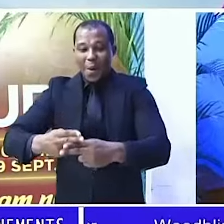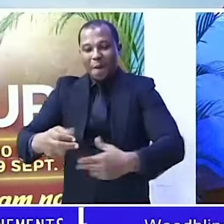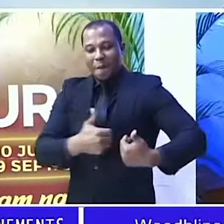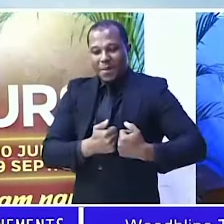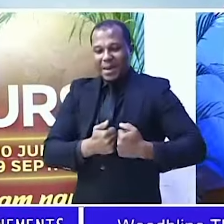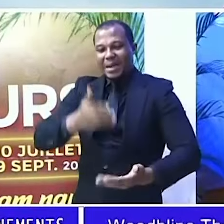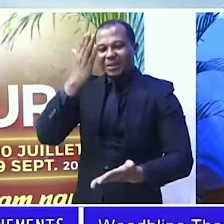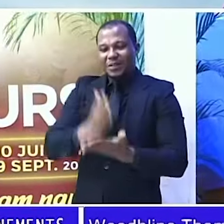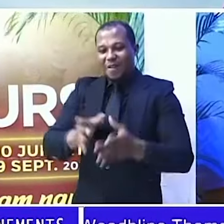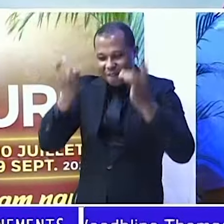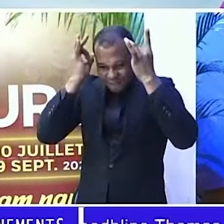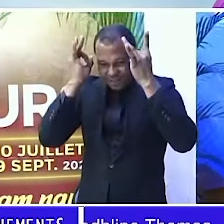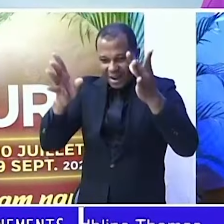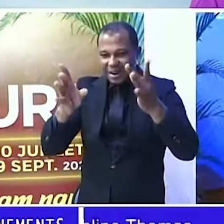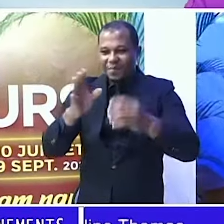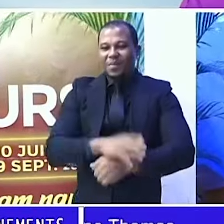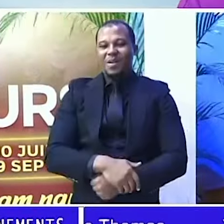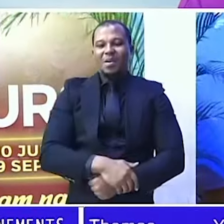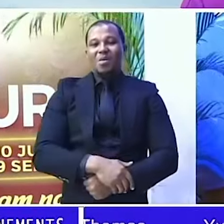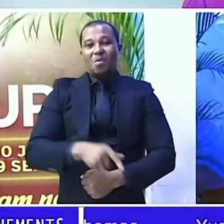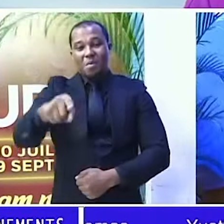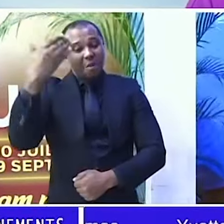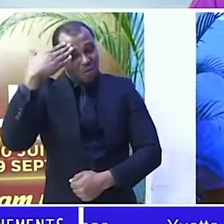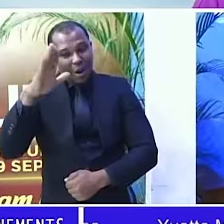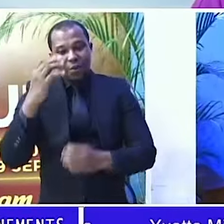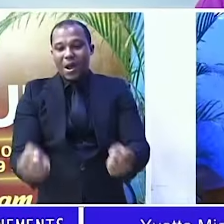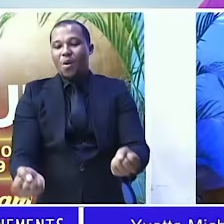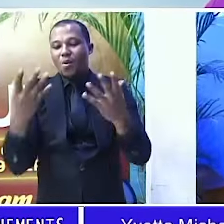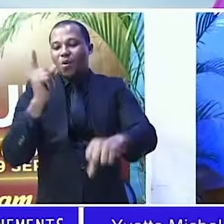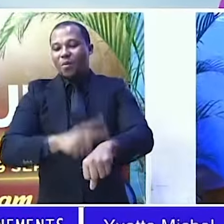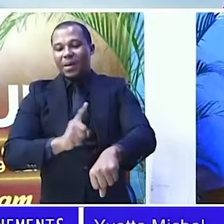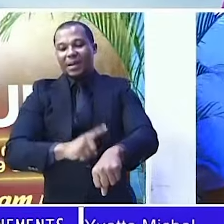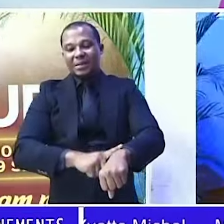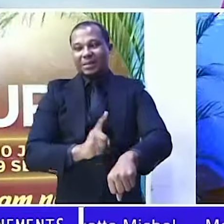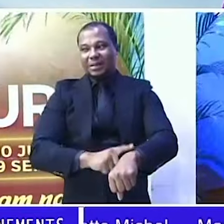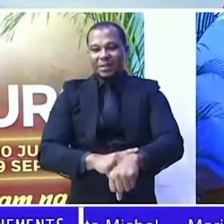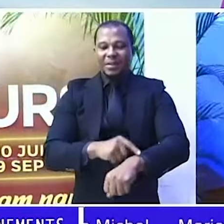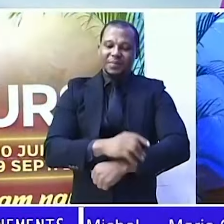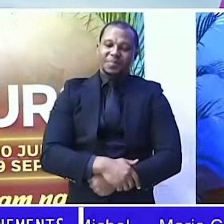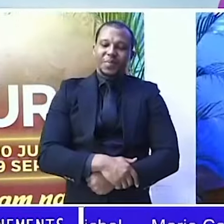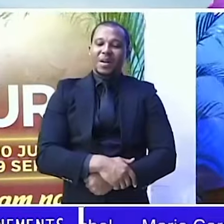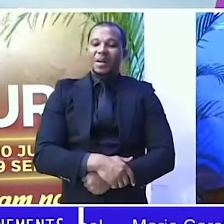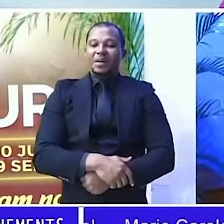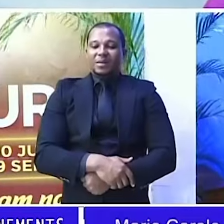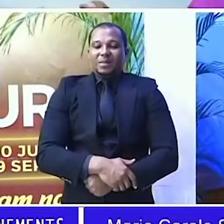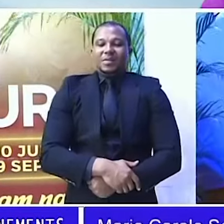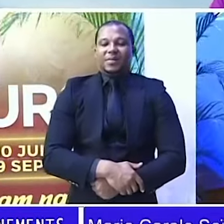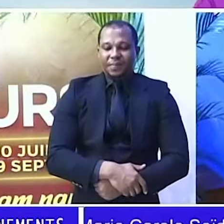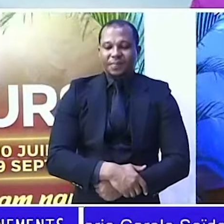camper parce que par contre combien temps nèg la pral fa avou qu'il l'a quitté ou écrit non garçon sous quoi trop